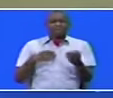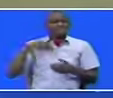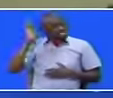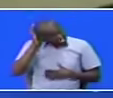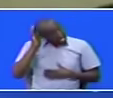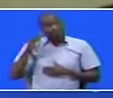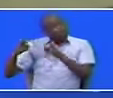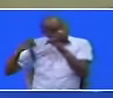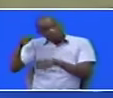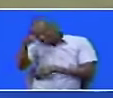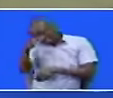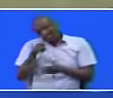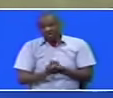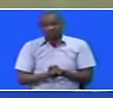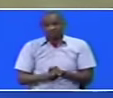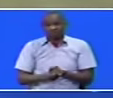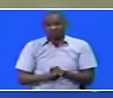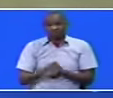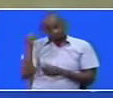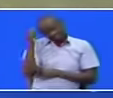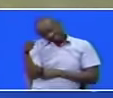inarushwa na kutembezwa hapa. Kwanza Tiaty.